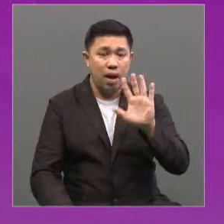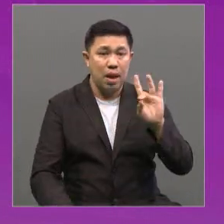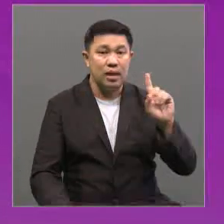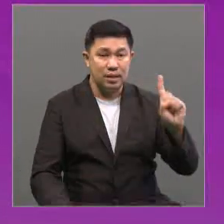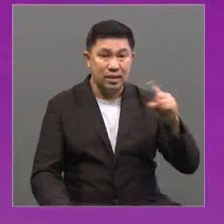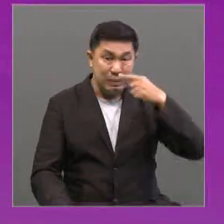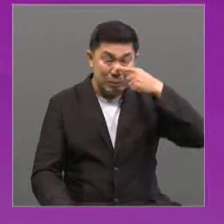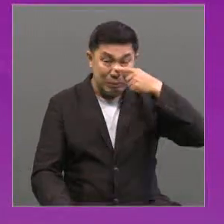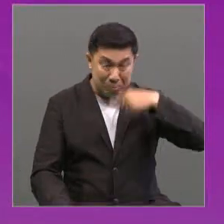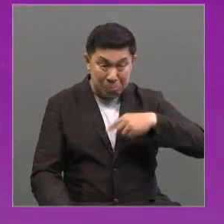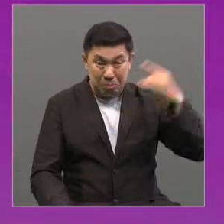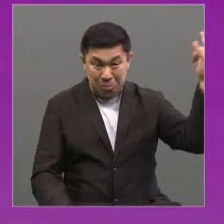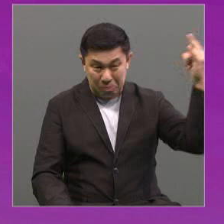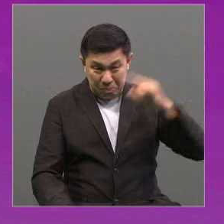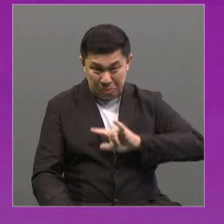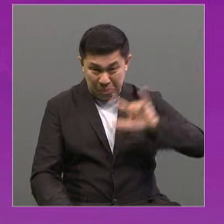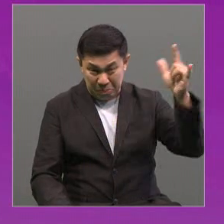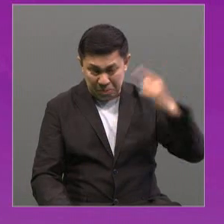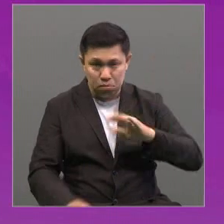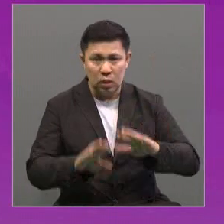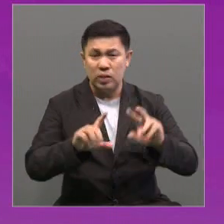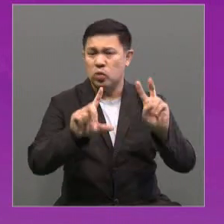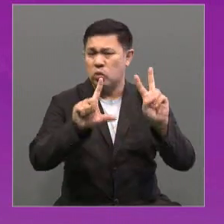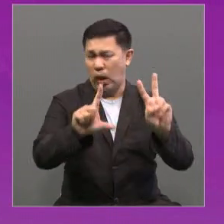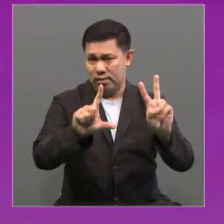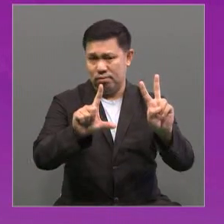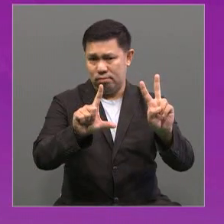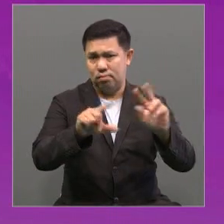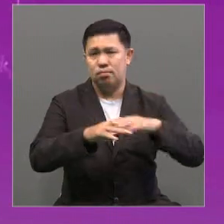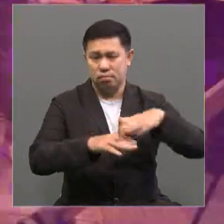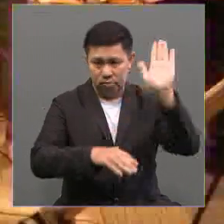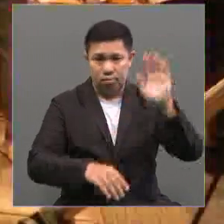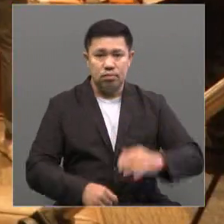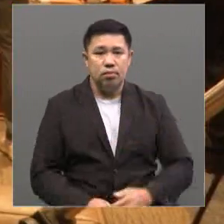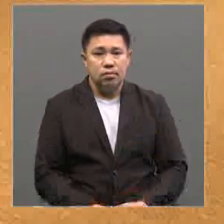ประเทศไทยจะมีเที่ยวบินสูงถึงกว่า 2ล้านเที่ยวบินค่ะ